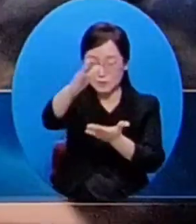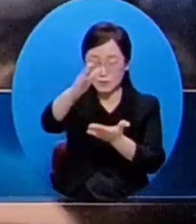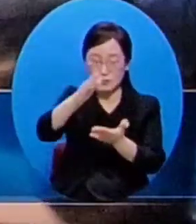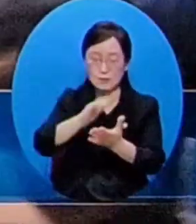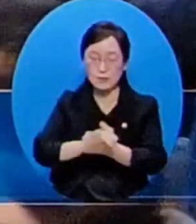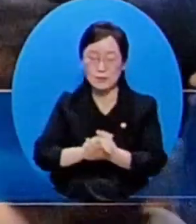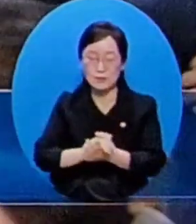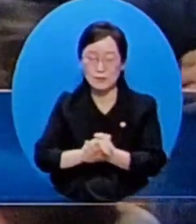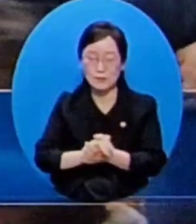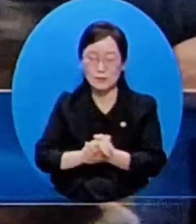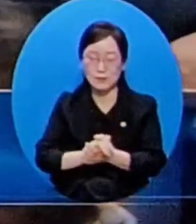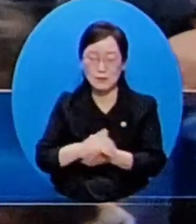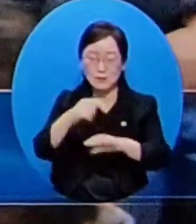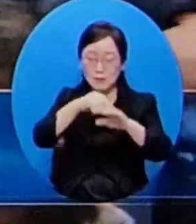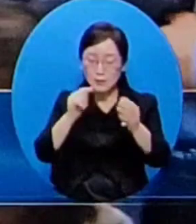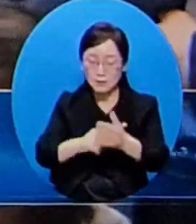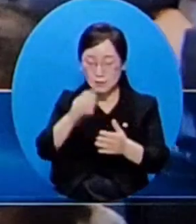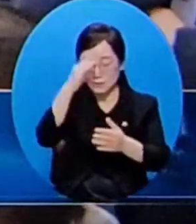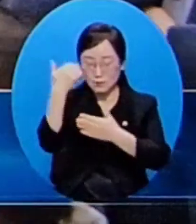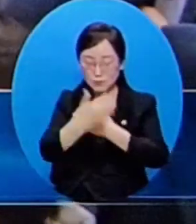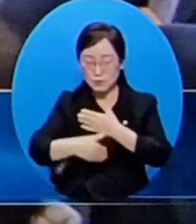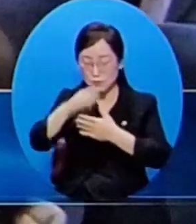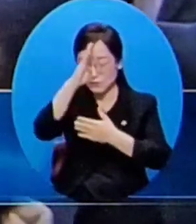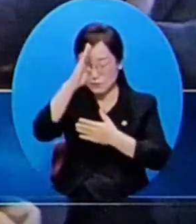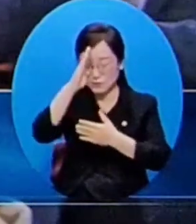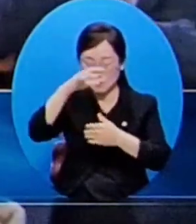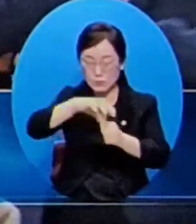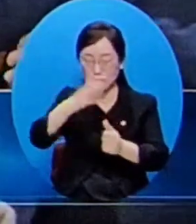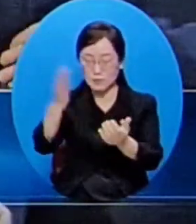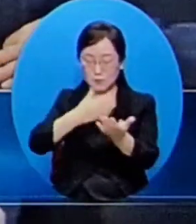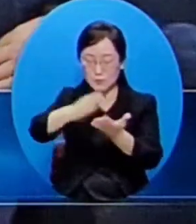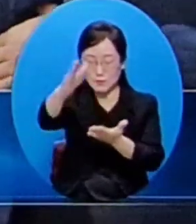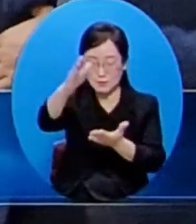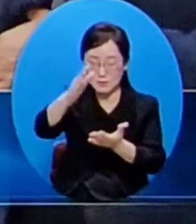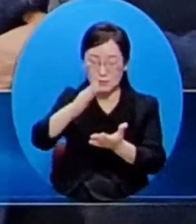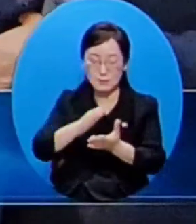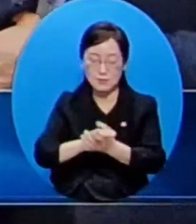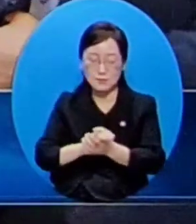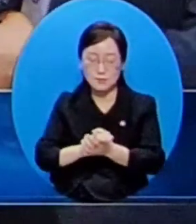갈지어다. 마음의 병, 육신의 병은 묶음을 놓고 떠나 가라.